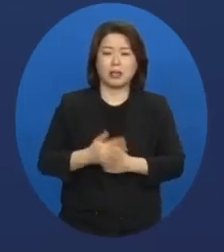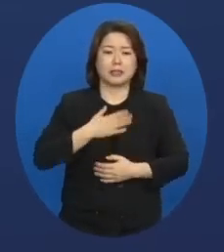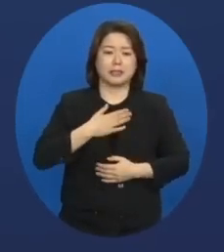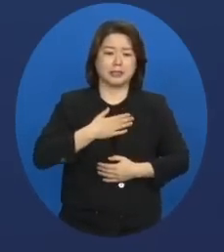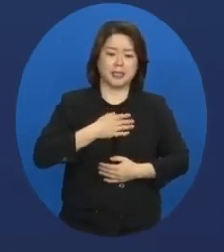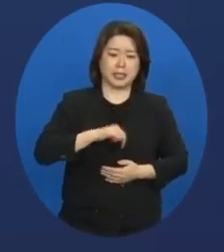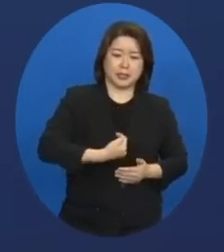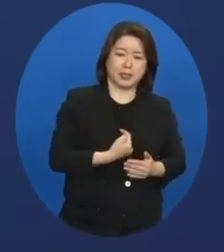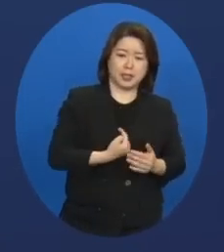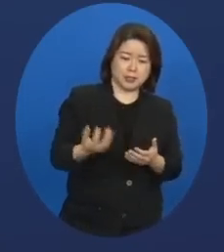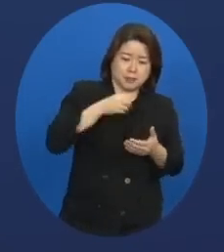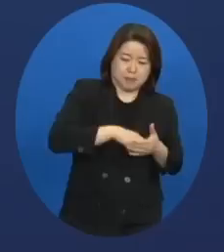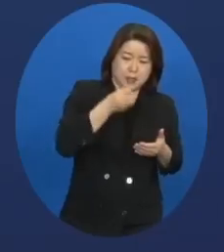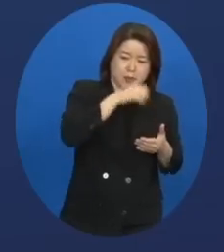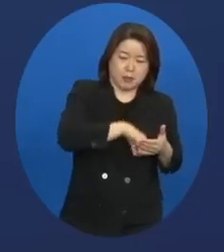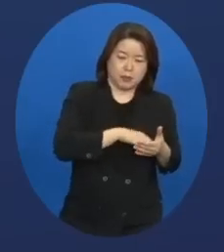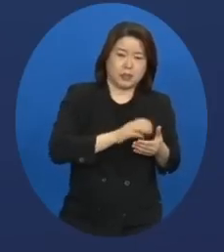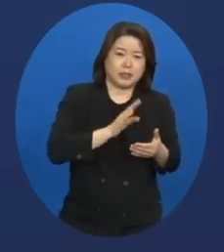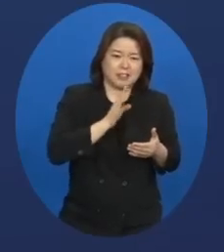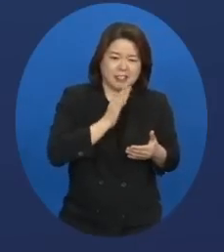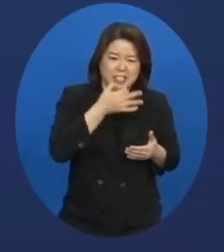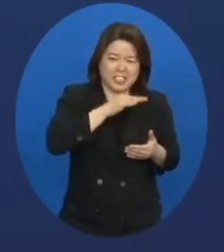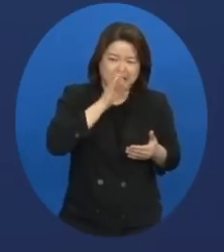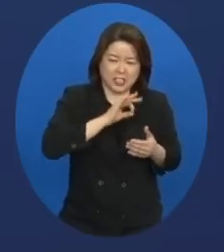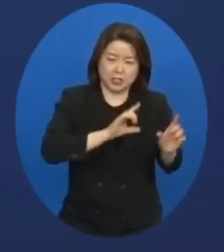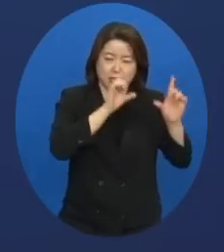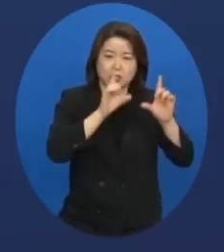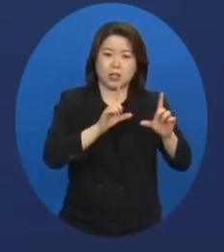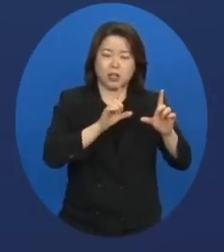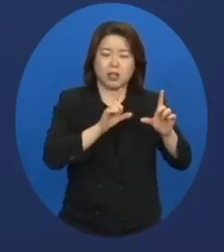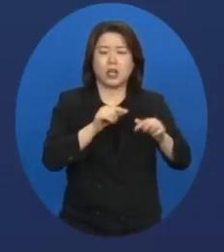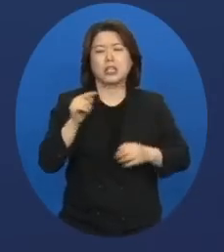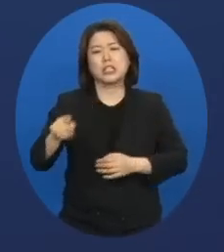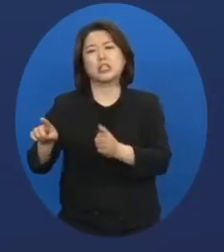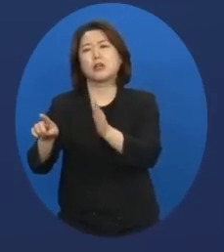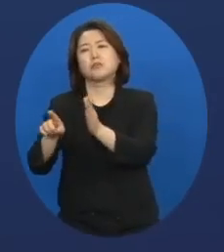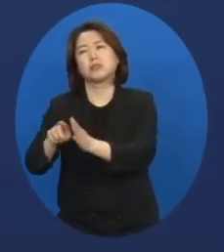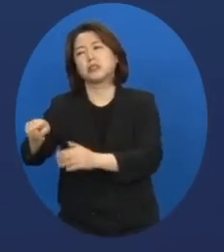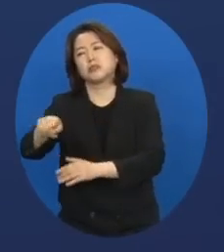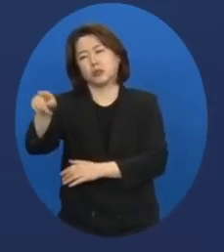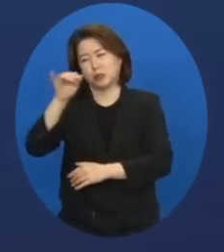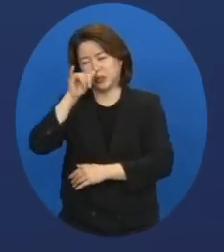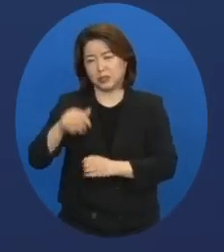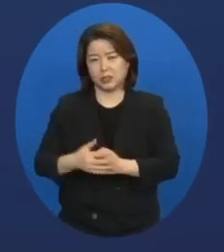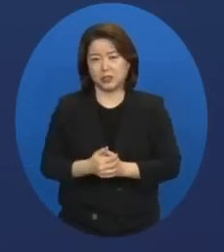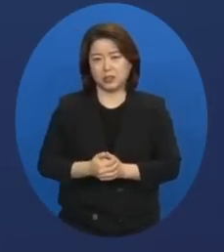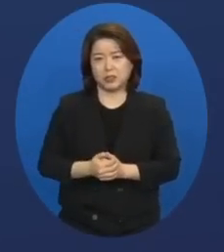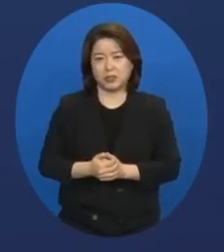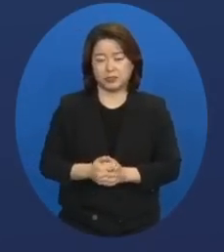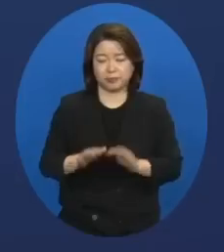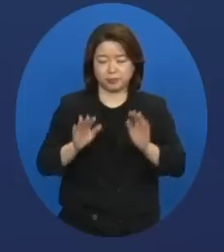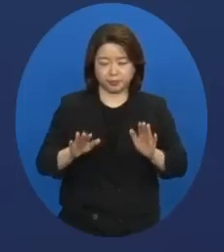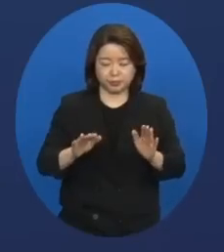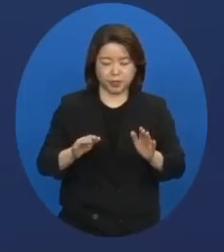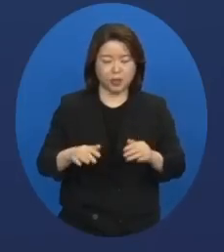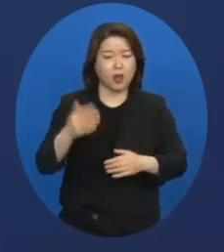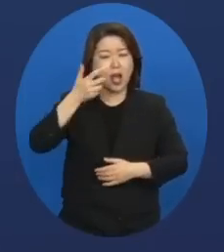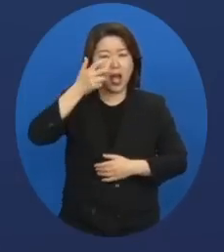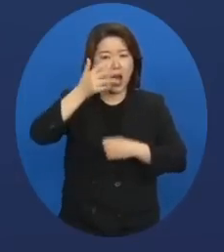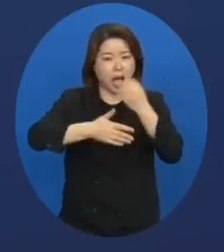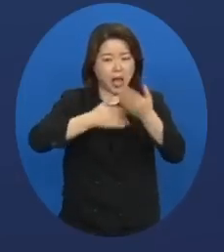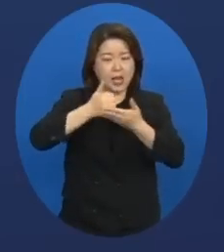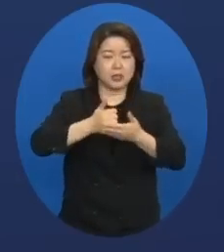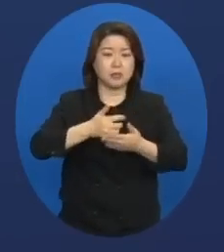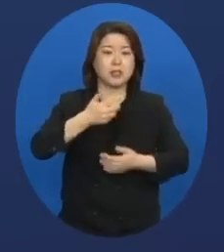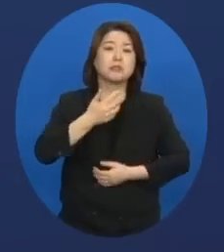돼. 그 믿음입니다. 믿음. 오늘 하나님께서 우리에게 유다지파의 이야기를 읽게 하신 것은